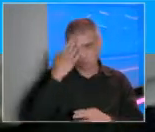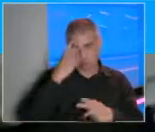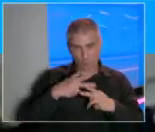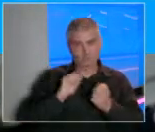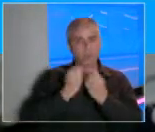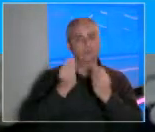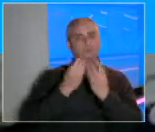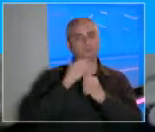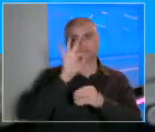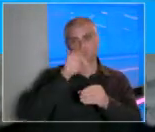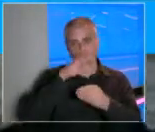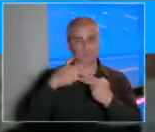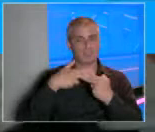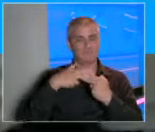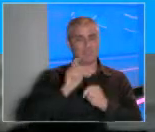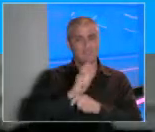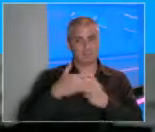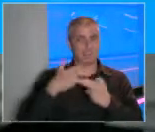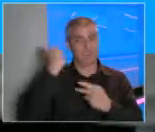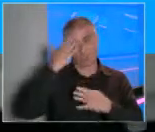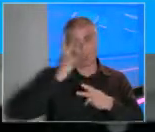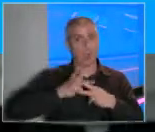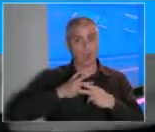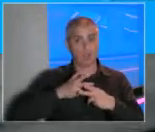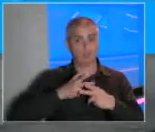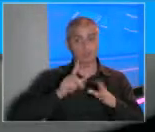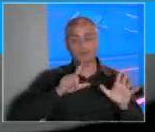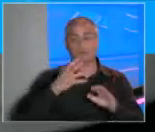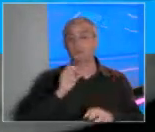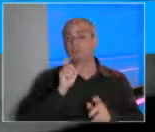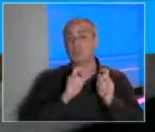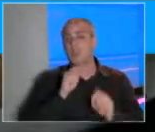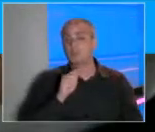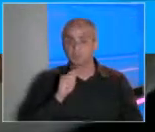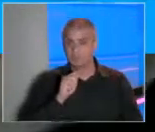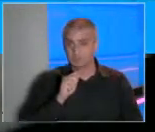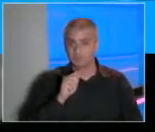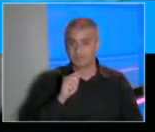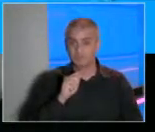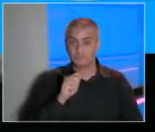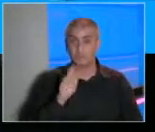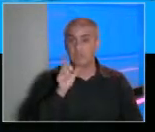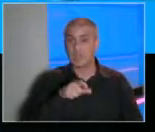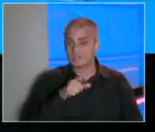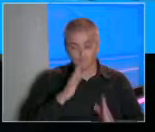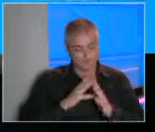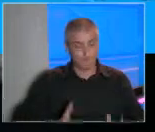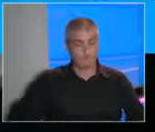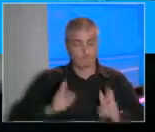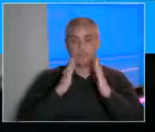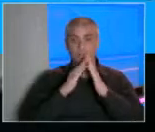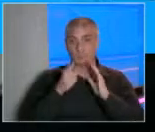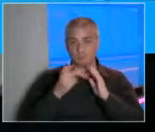שבן משפחתם בקרבה מיידית היה חולה. 750 אנשים שאדם בבניין שבו הם